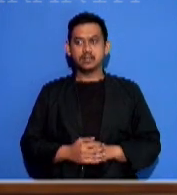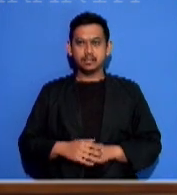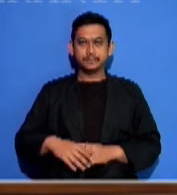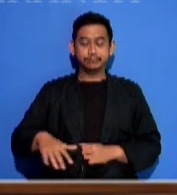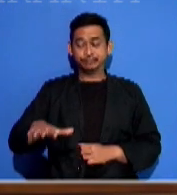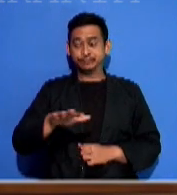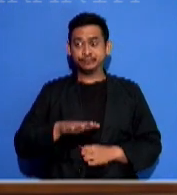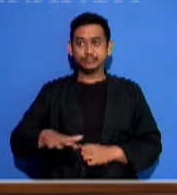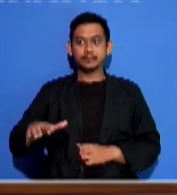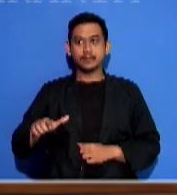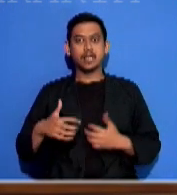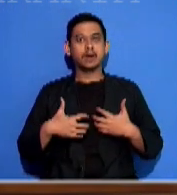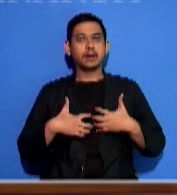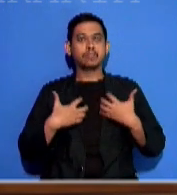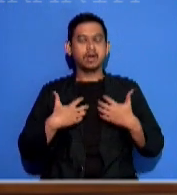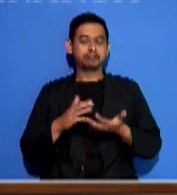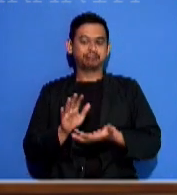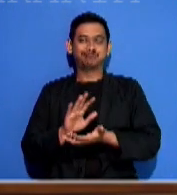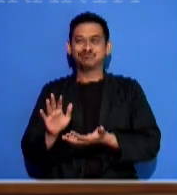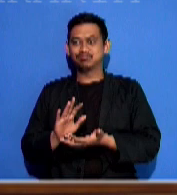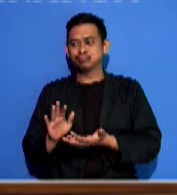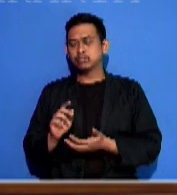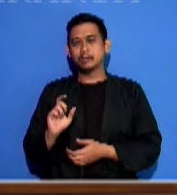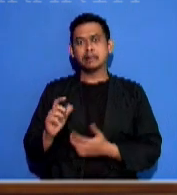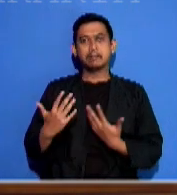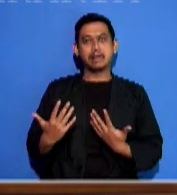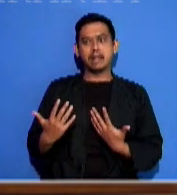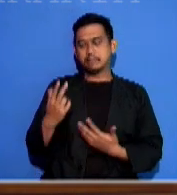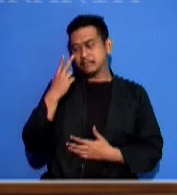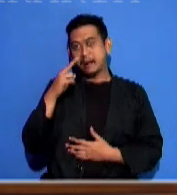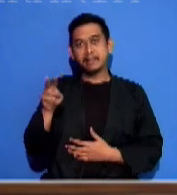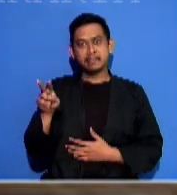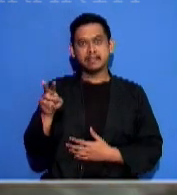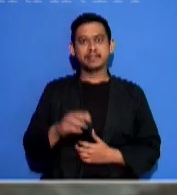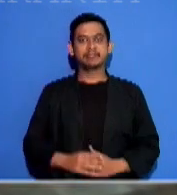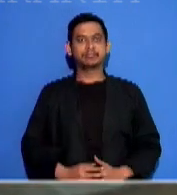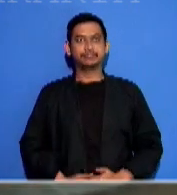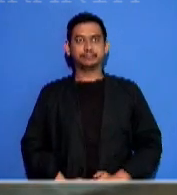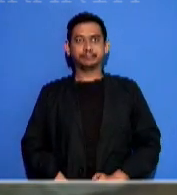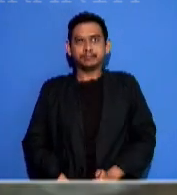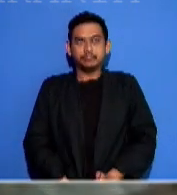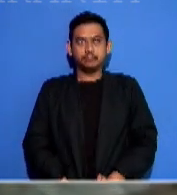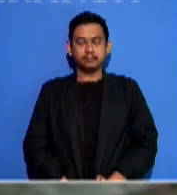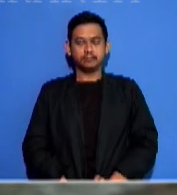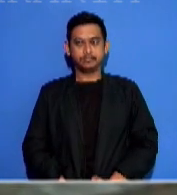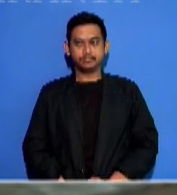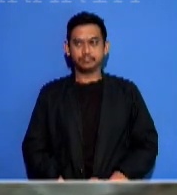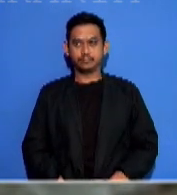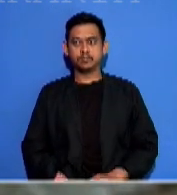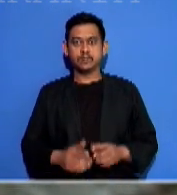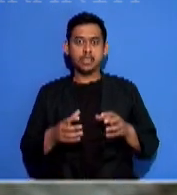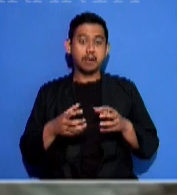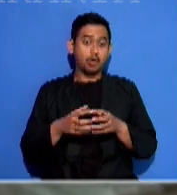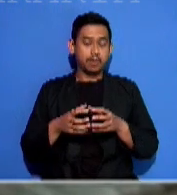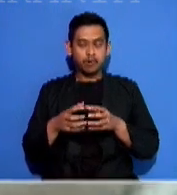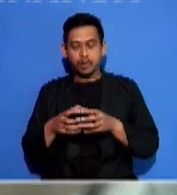namung prasaja. Kados pundi caranipun sumangga dipun pirsani andharan menika. Toko buah. Masih ilangin dulu ya